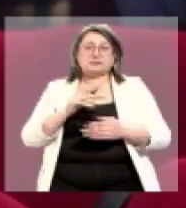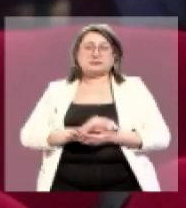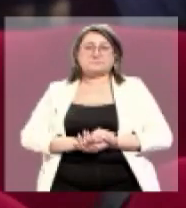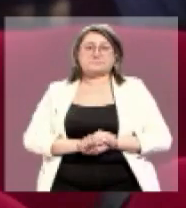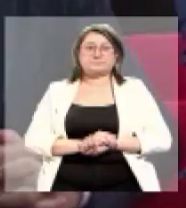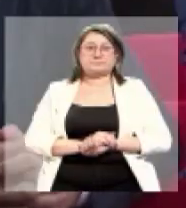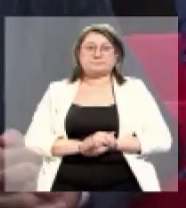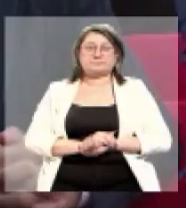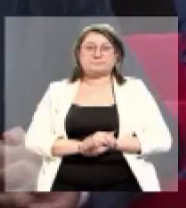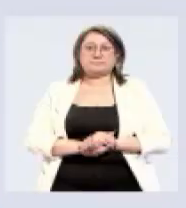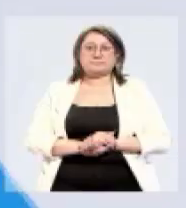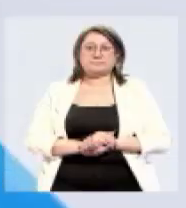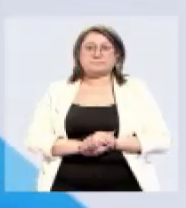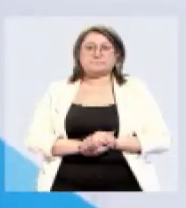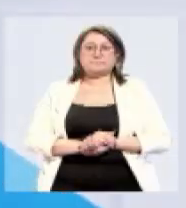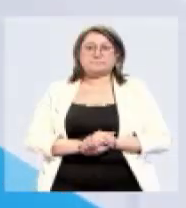нығайтуда.